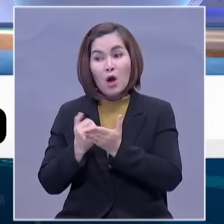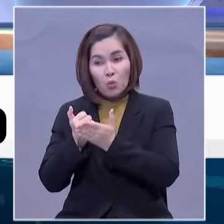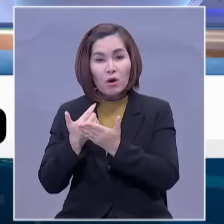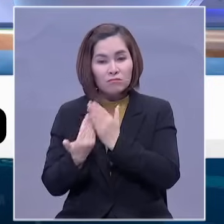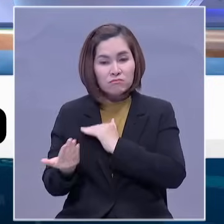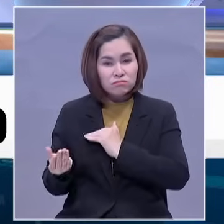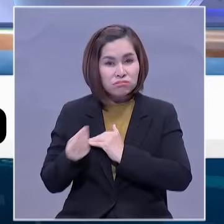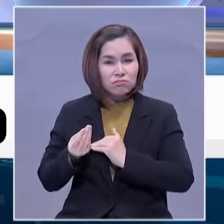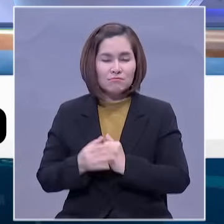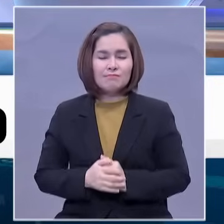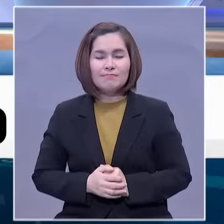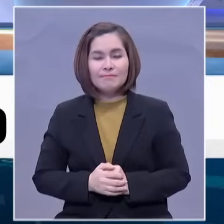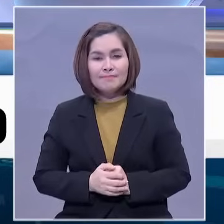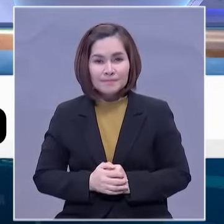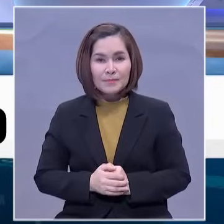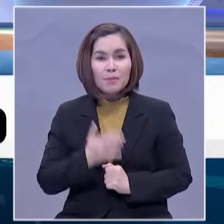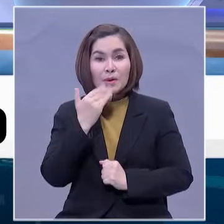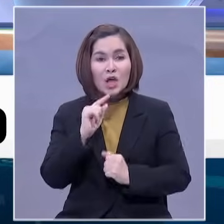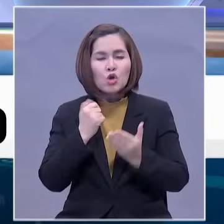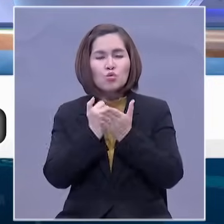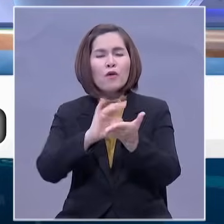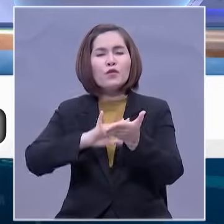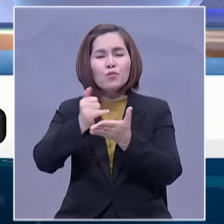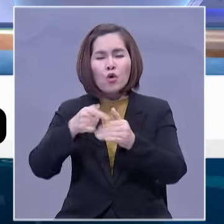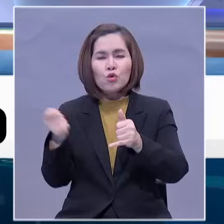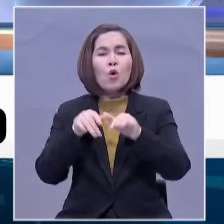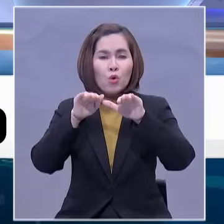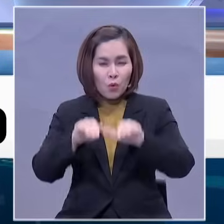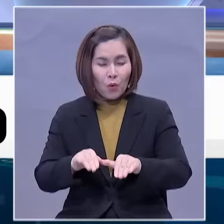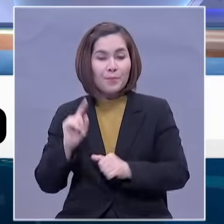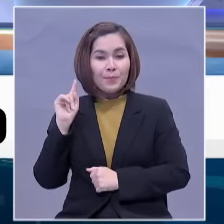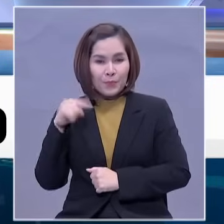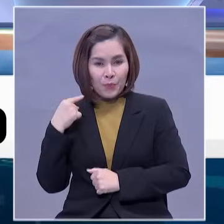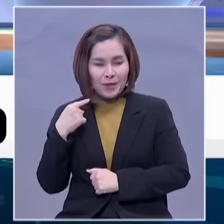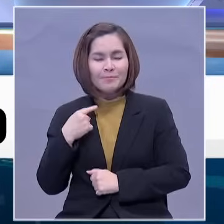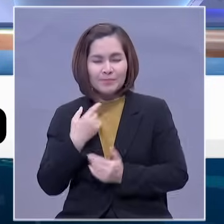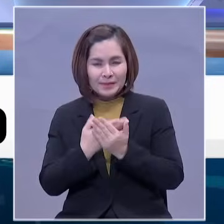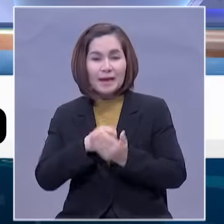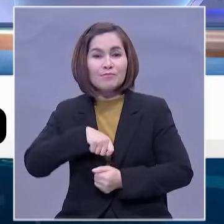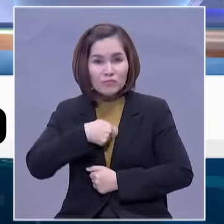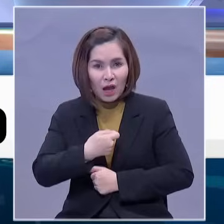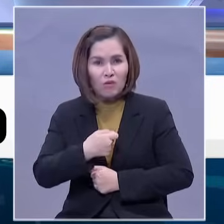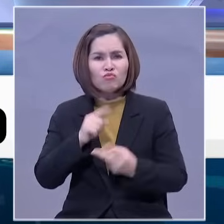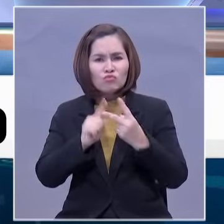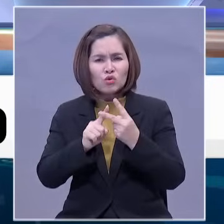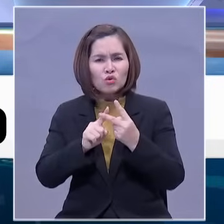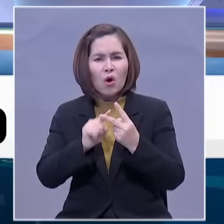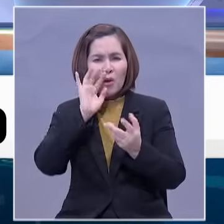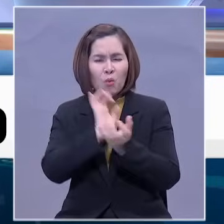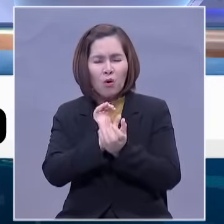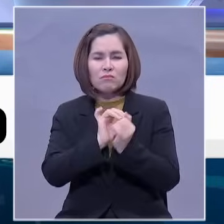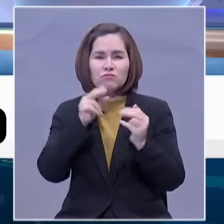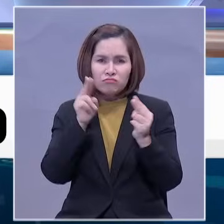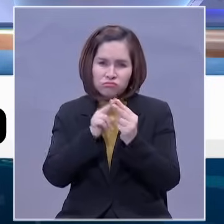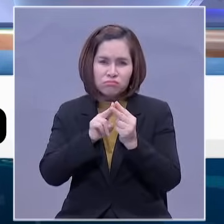อ่าก็จะนำตัวไปบำบัดโทษก็จะลดลงนะฮะนอกจากเธอต้องเสียเงินแล้วเธอก็บอกว่าเธอต้องเสียตัวด้วยเพราะถูก